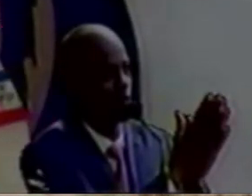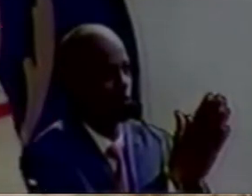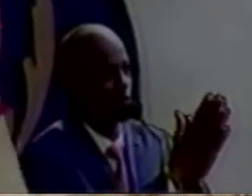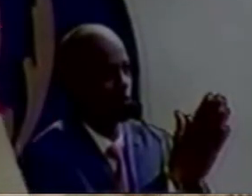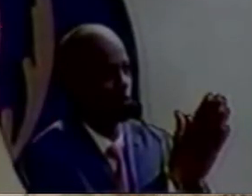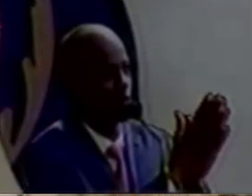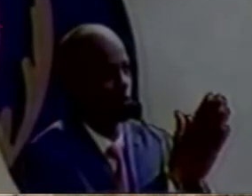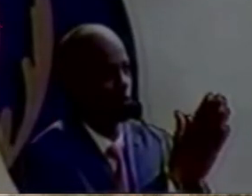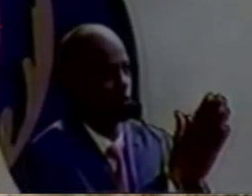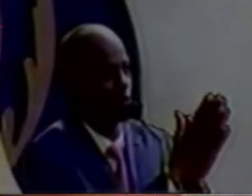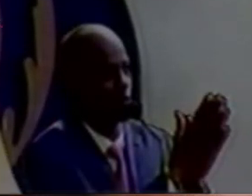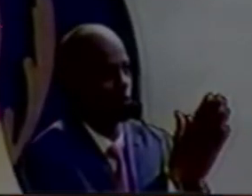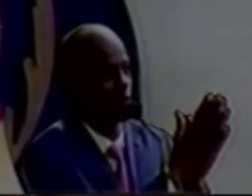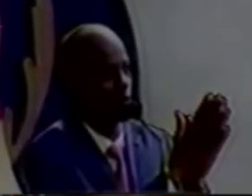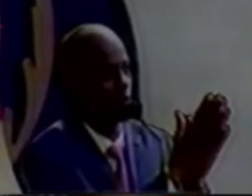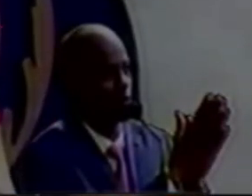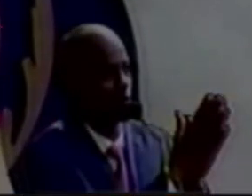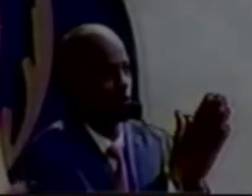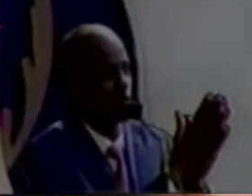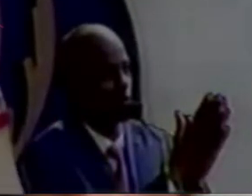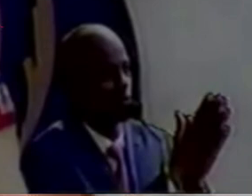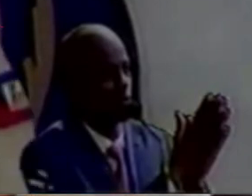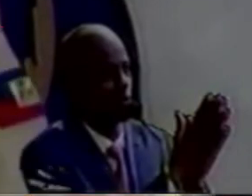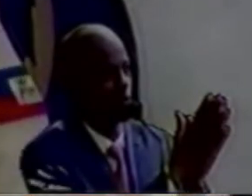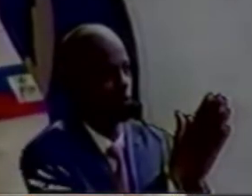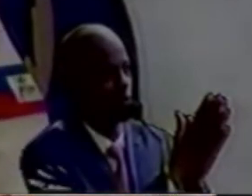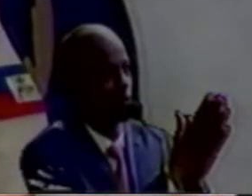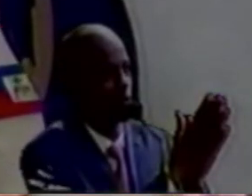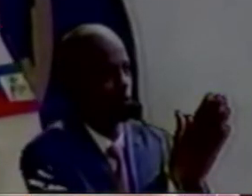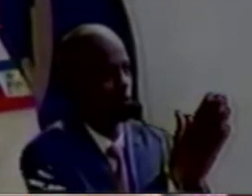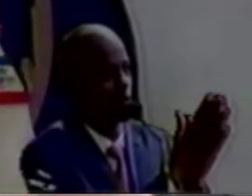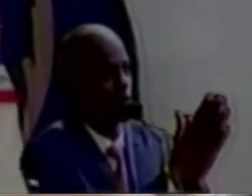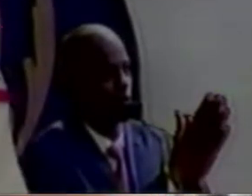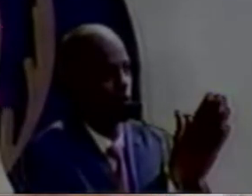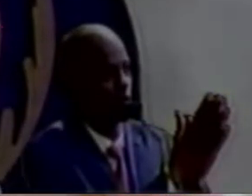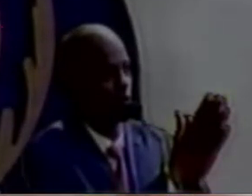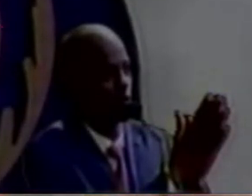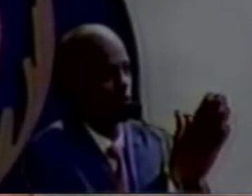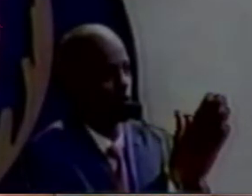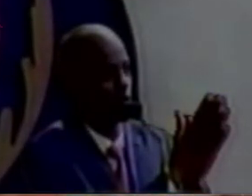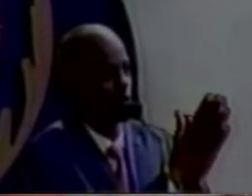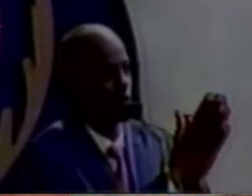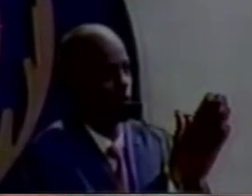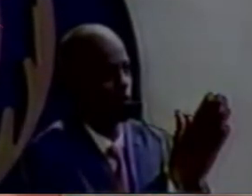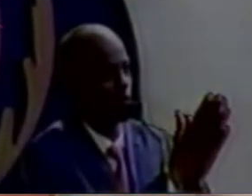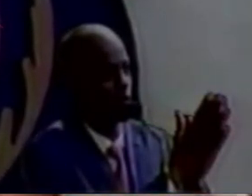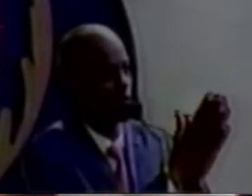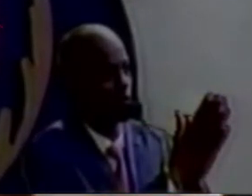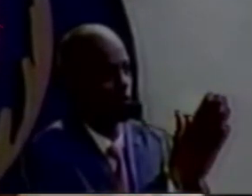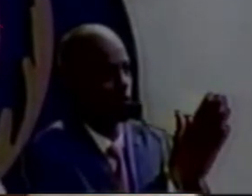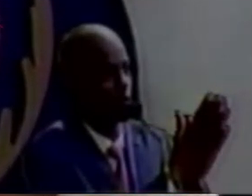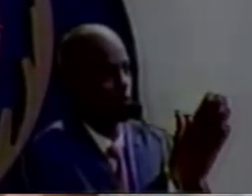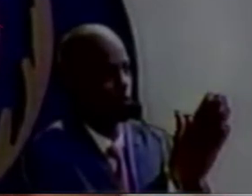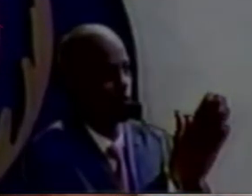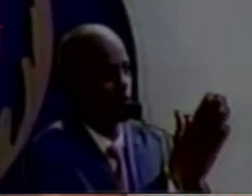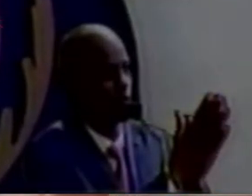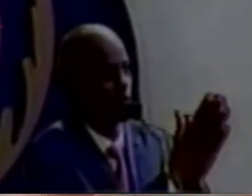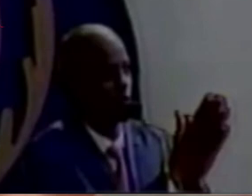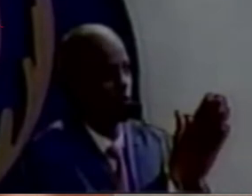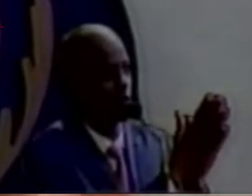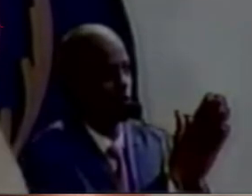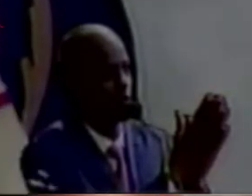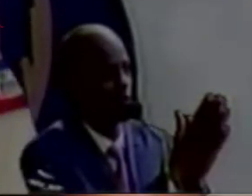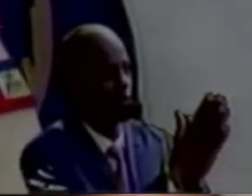à destination avec convoi, nous pour aller dans le Grand Sud là. Dans l'idée ça, il y a un comité qui est composé de 5